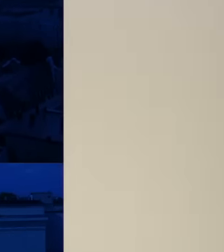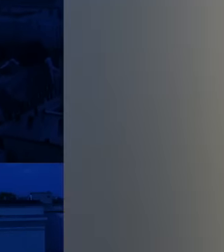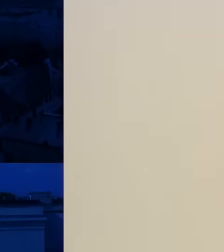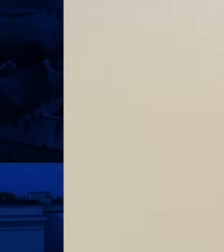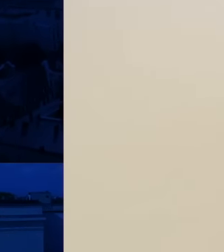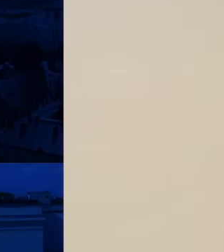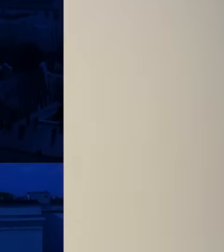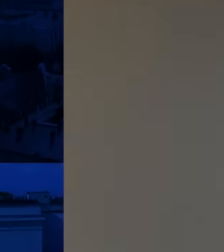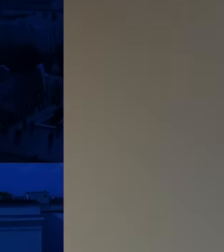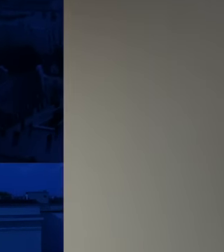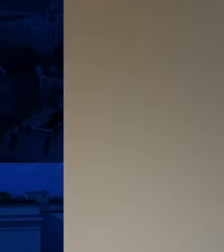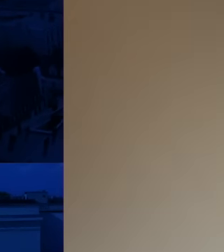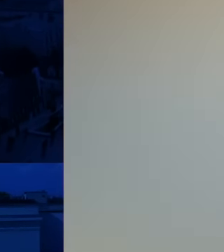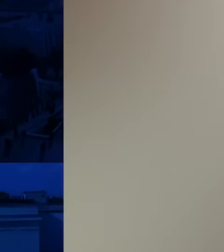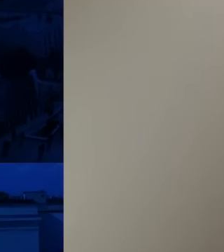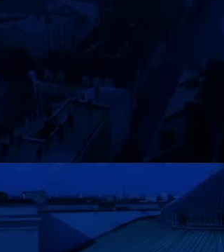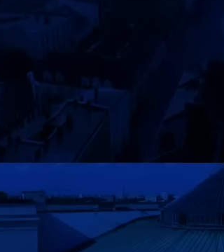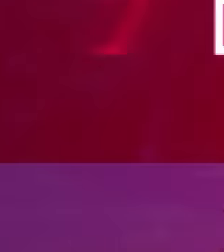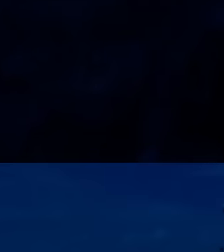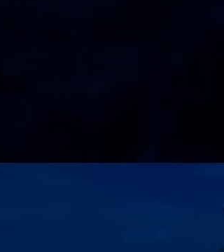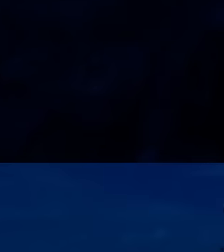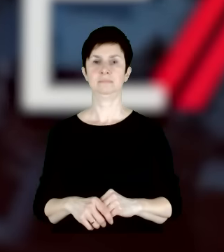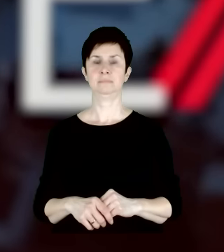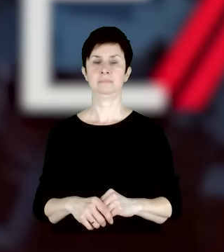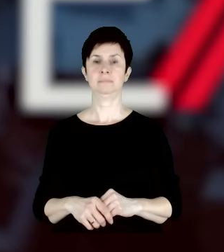piłeczkę i zaglądamy na trening Jara, czyli lwa azjatyckiego.